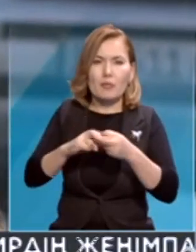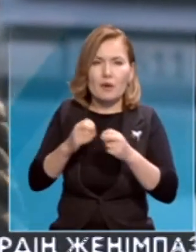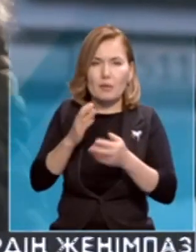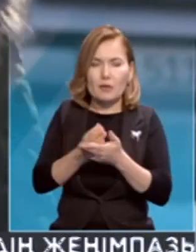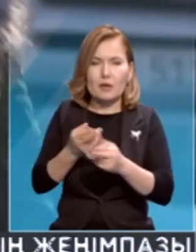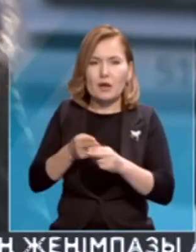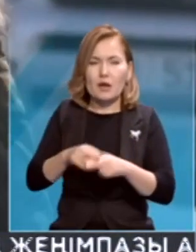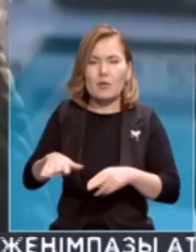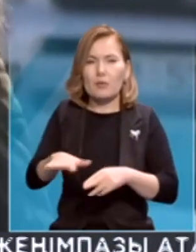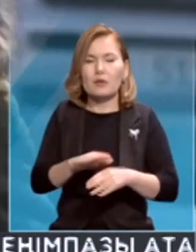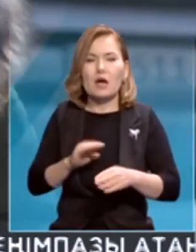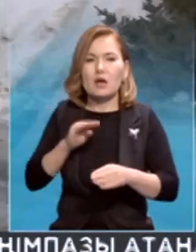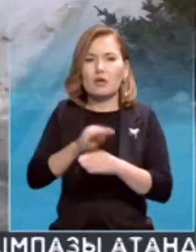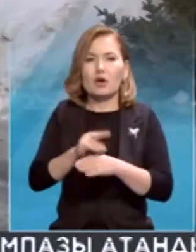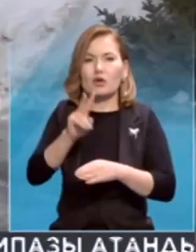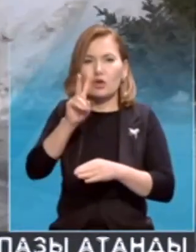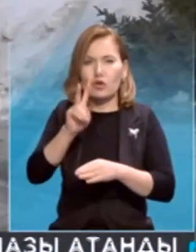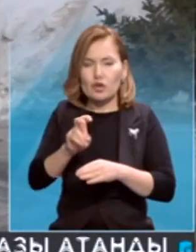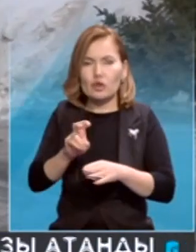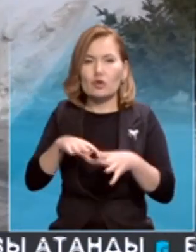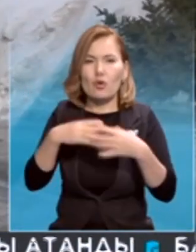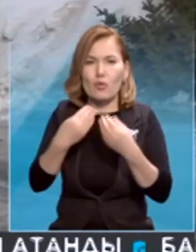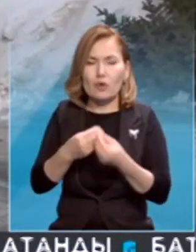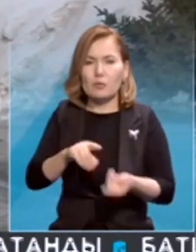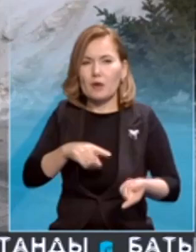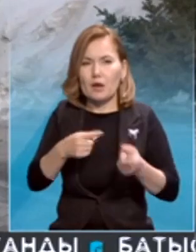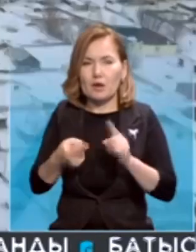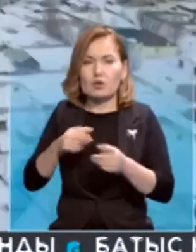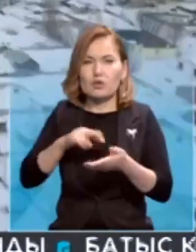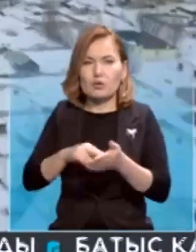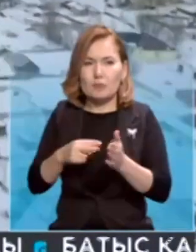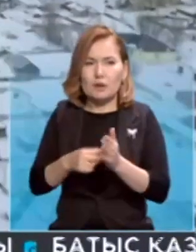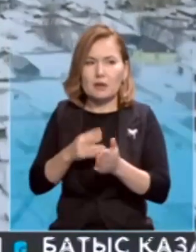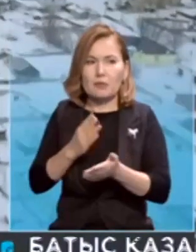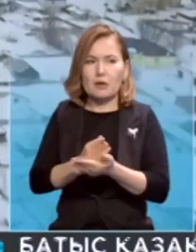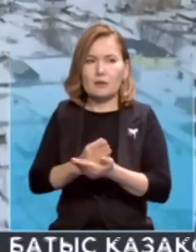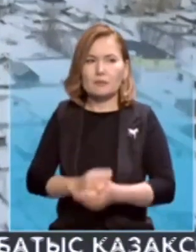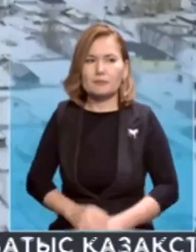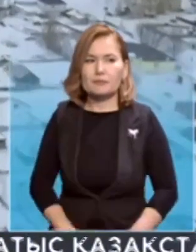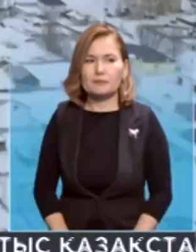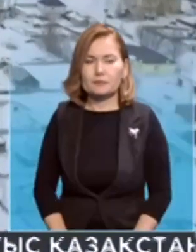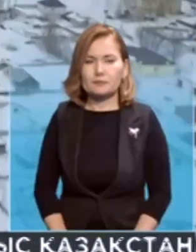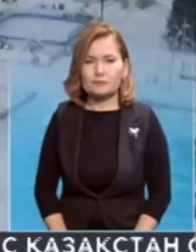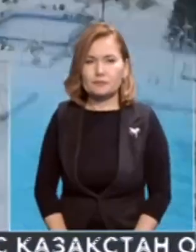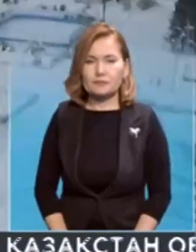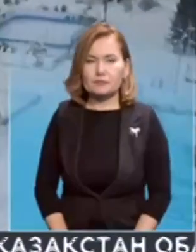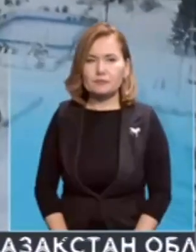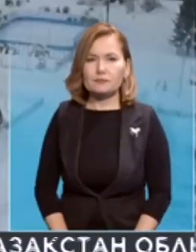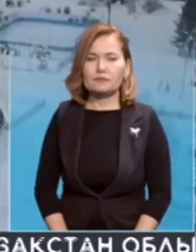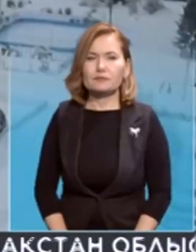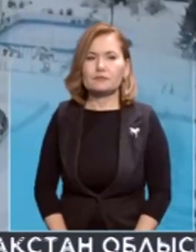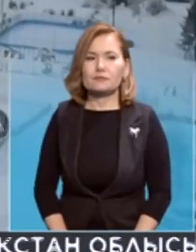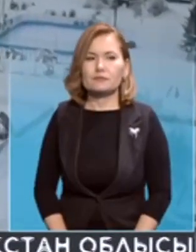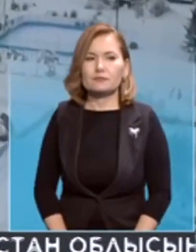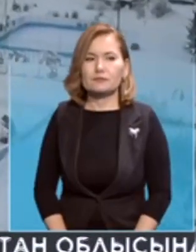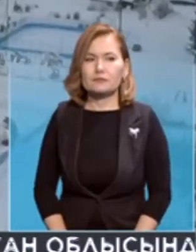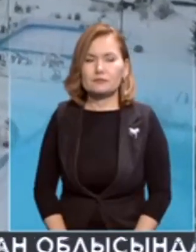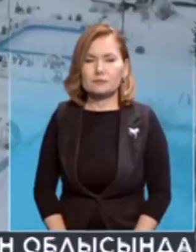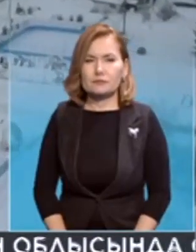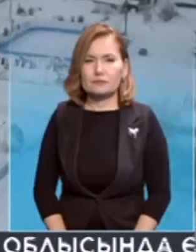жылы өңірге тағы 200-ден аса отбасын көшіріп алу жоспарда тұр. Шығыс Қазақстаннан Олжас Керейхан, Нұржан Қалекенов, Ұлттық арна.